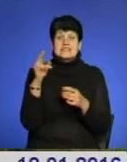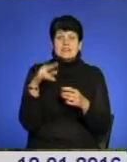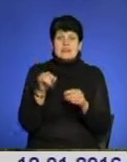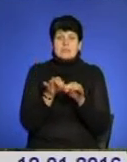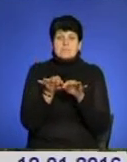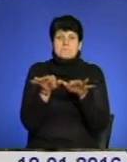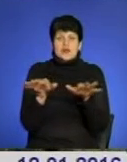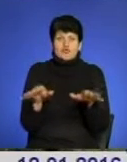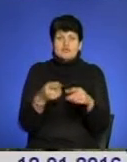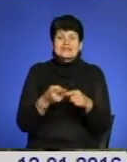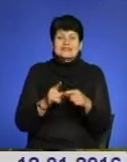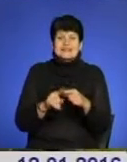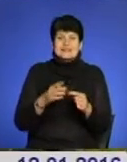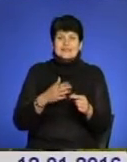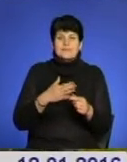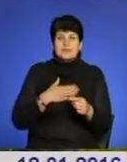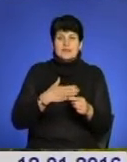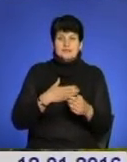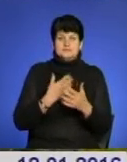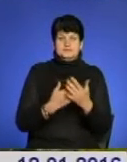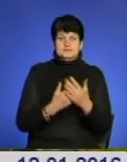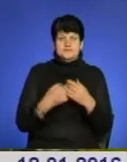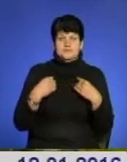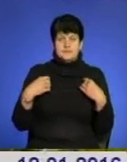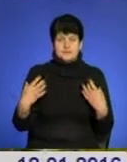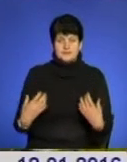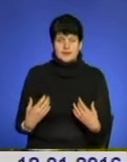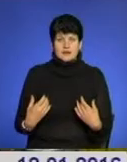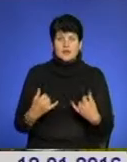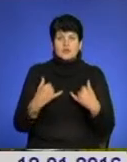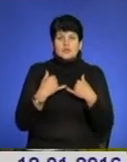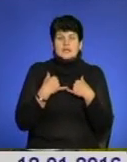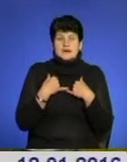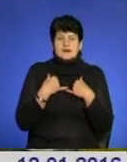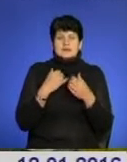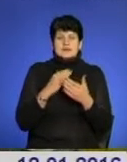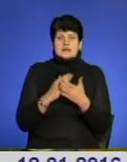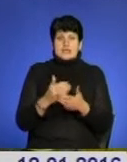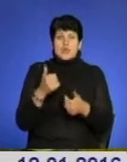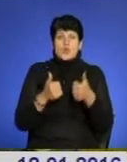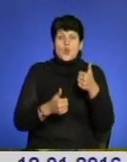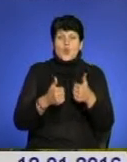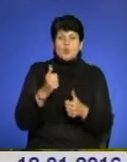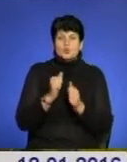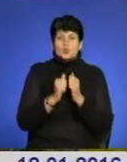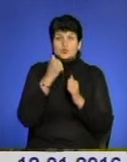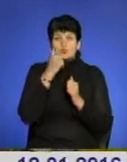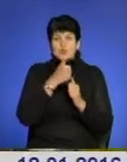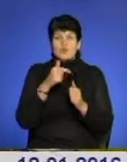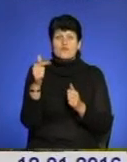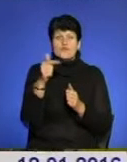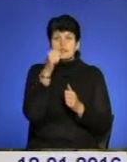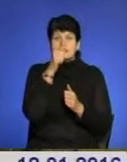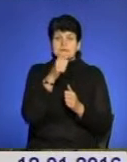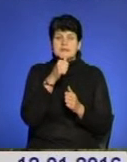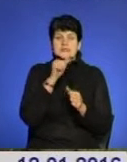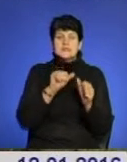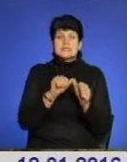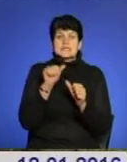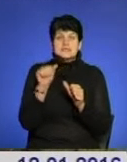атрибут нашого свята. І в нас проходить такий конкурс щорічно в грудні місяці замість